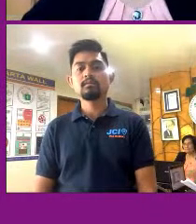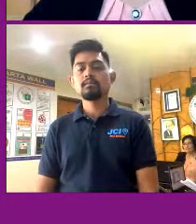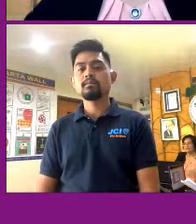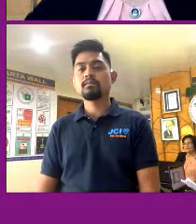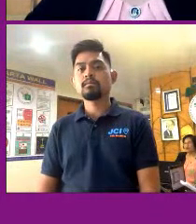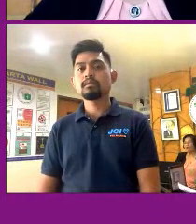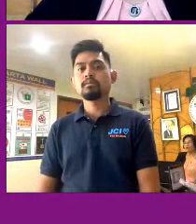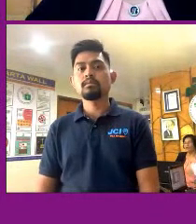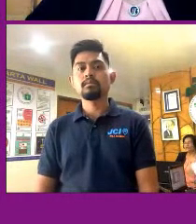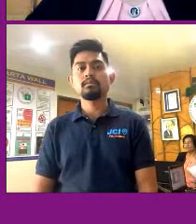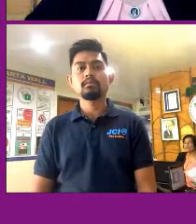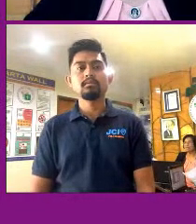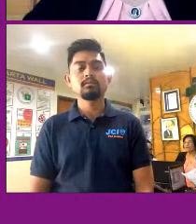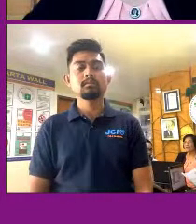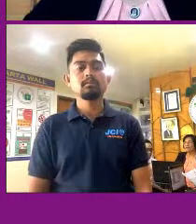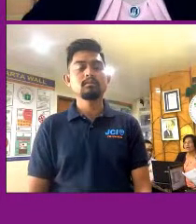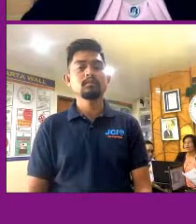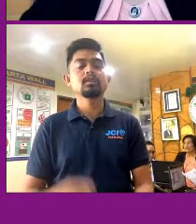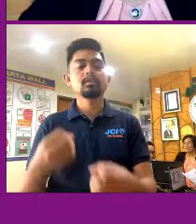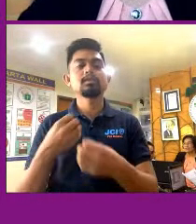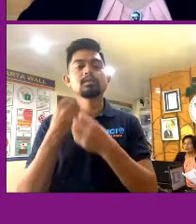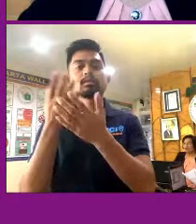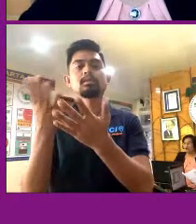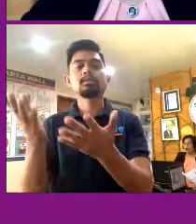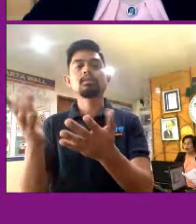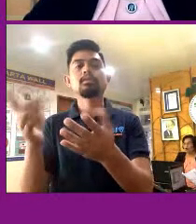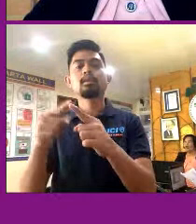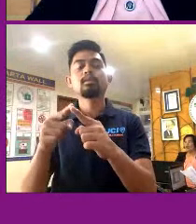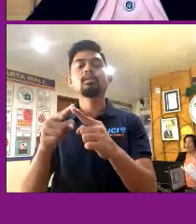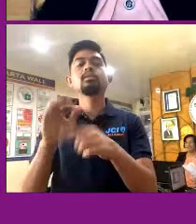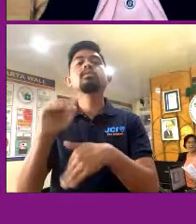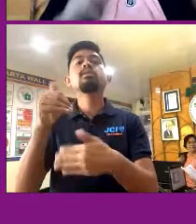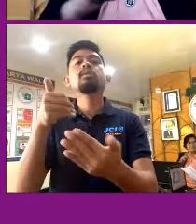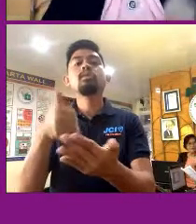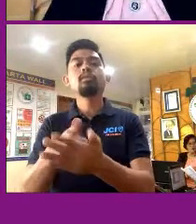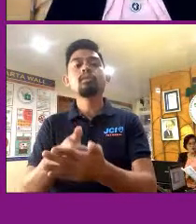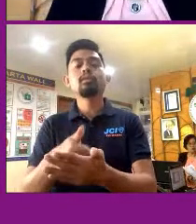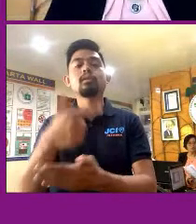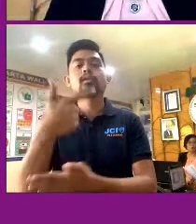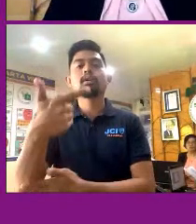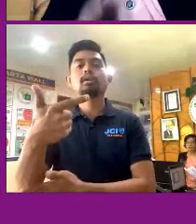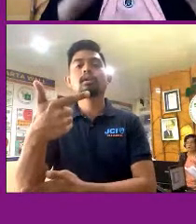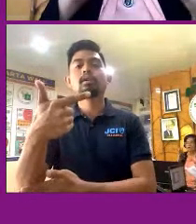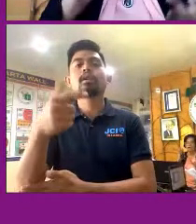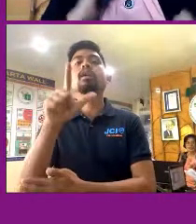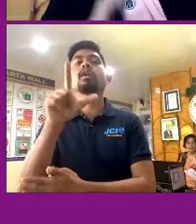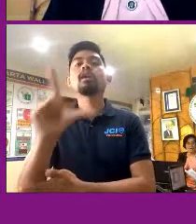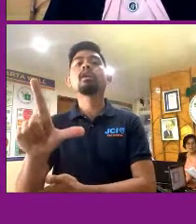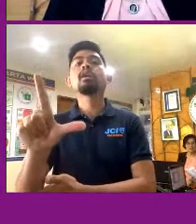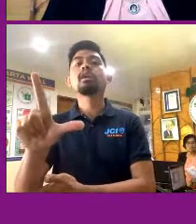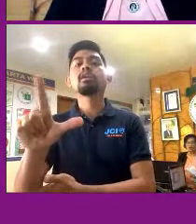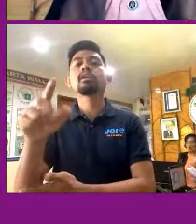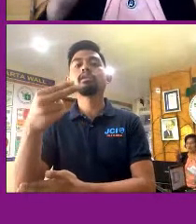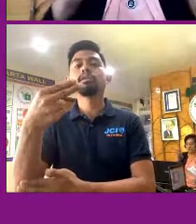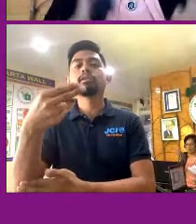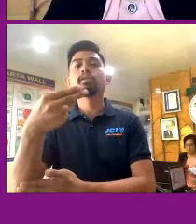the order is subjected or is given to all LGUs,